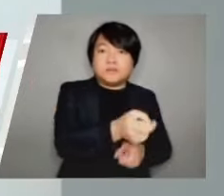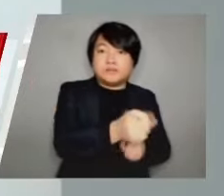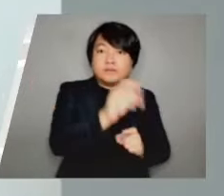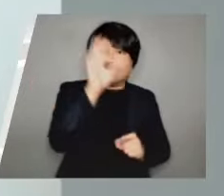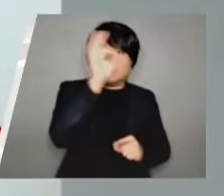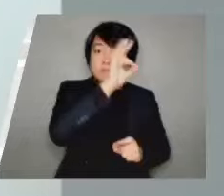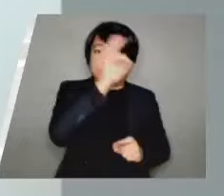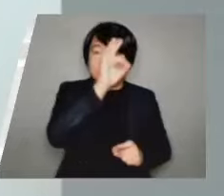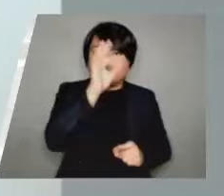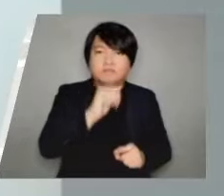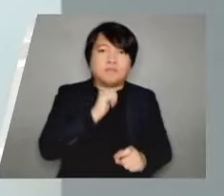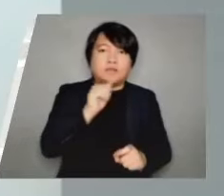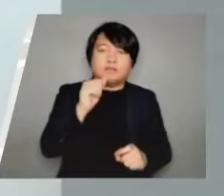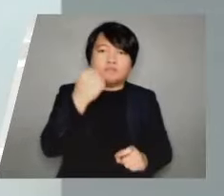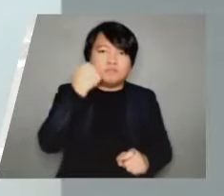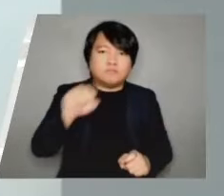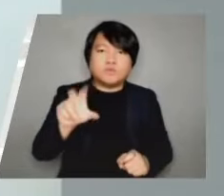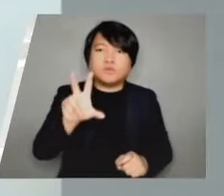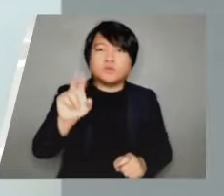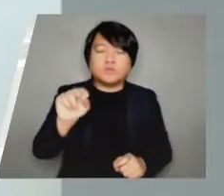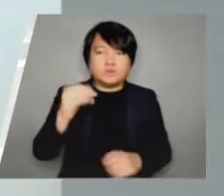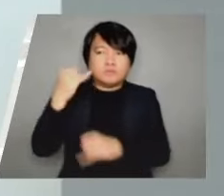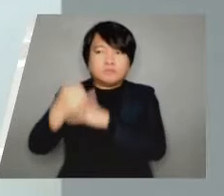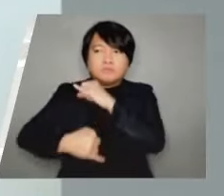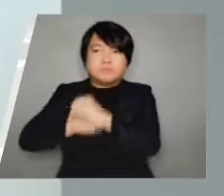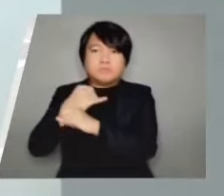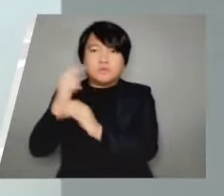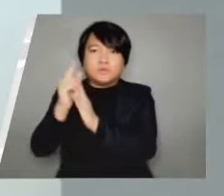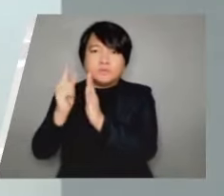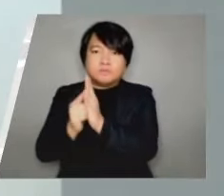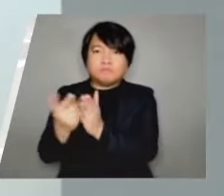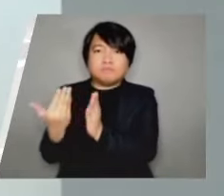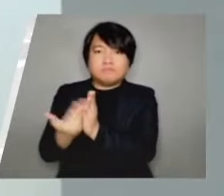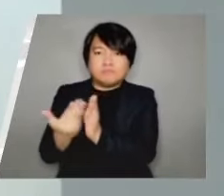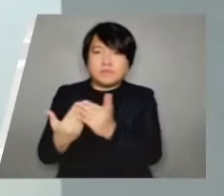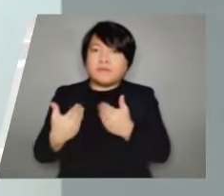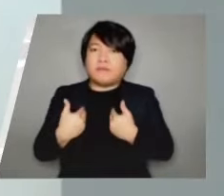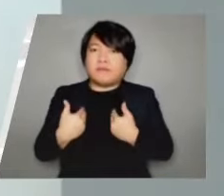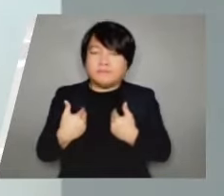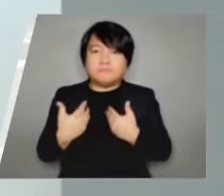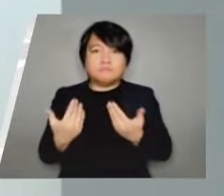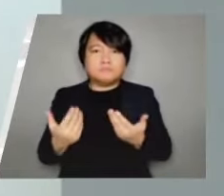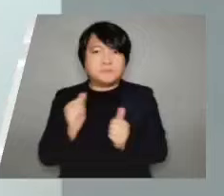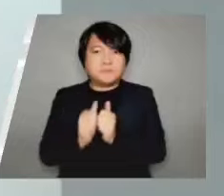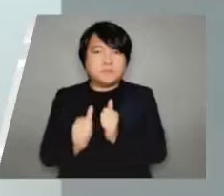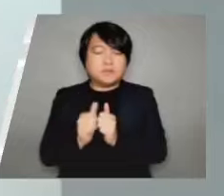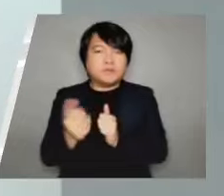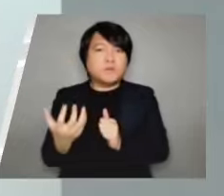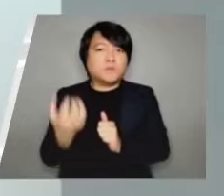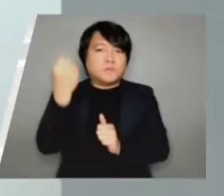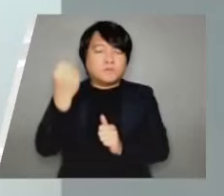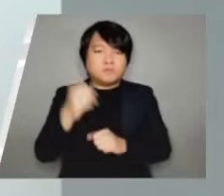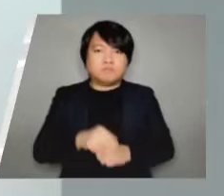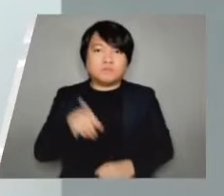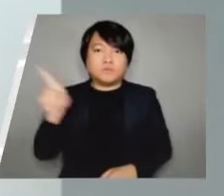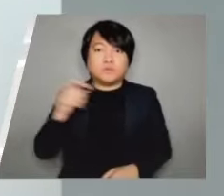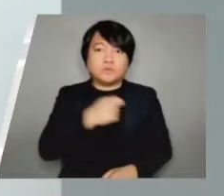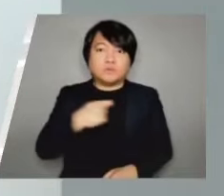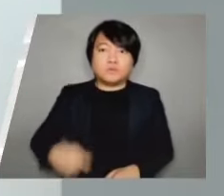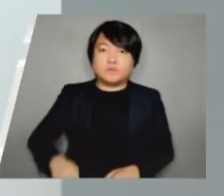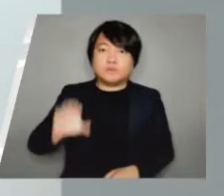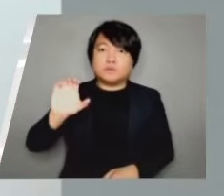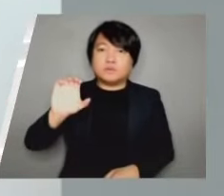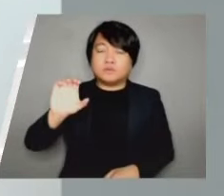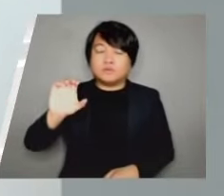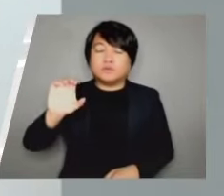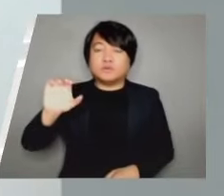law and keeps on violating the United Nations Convention of the Law of the Sea, that's only the Chinese Coast Guard and that's only the